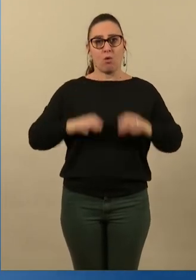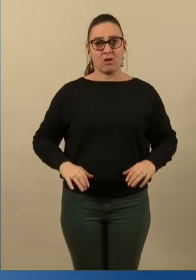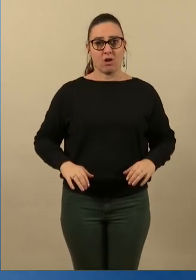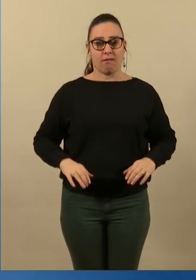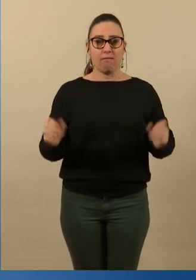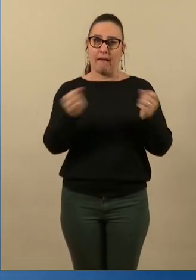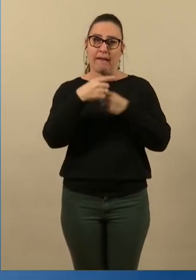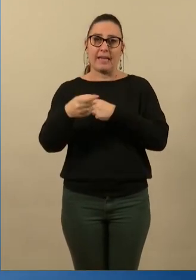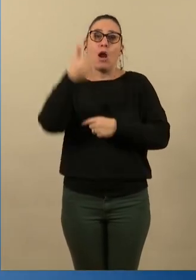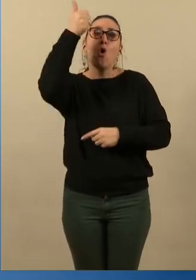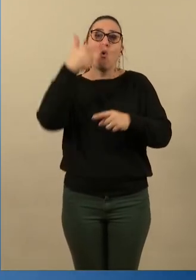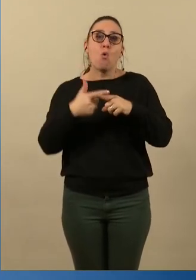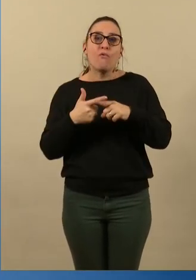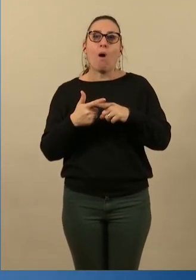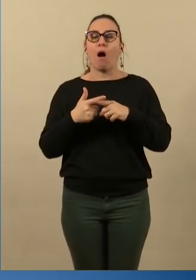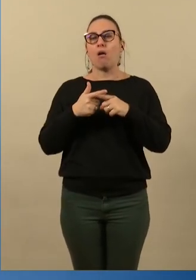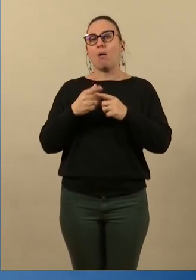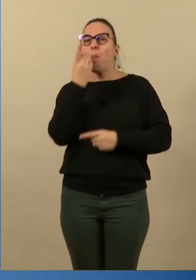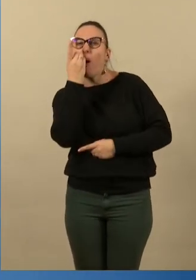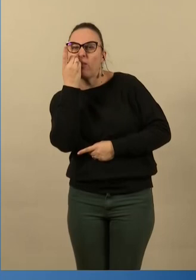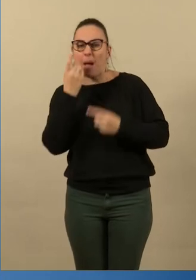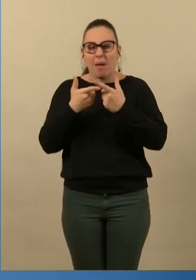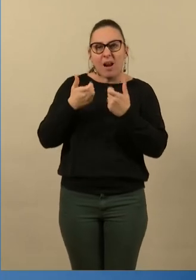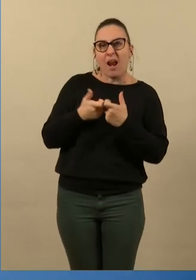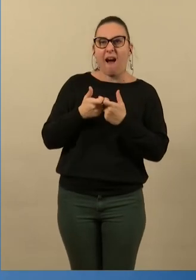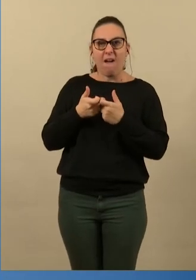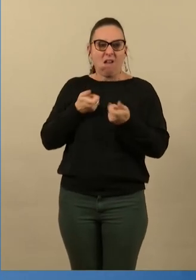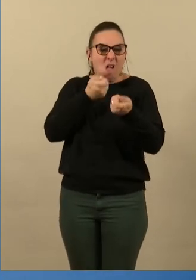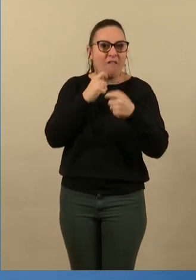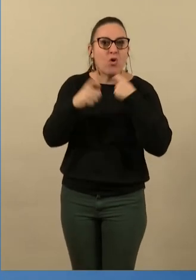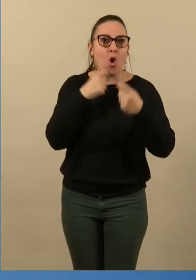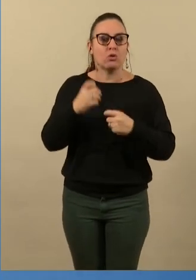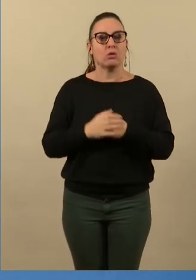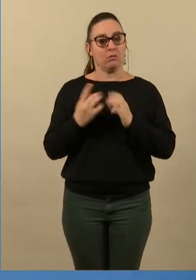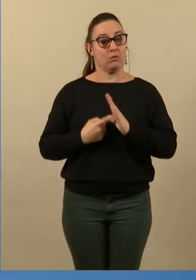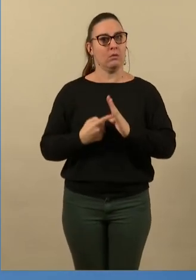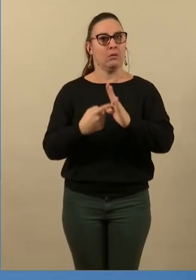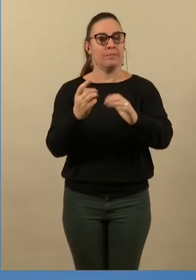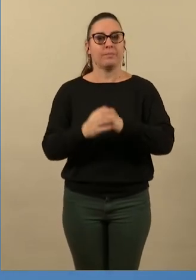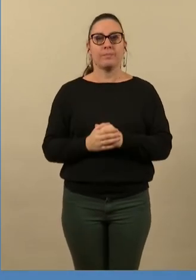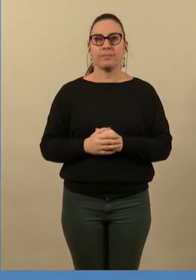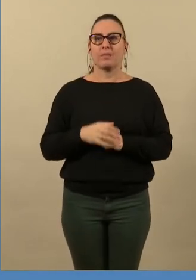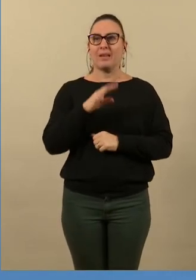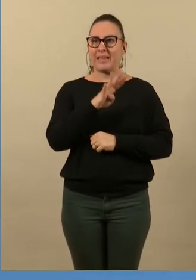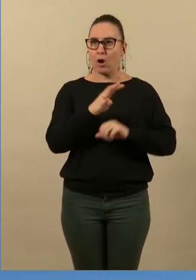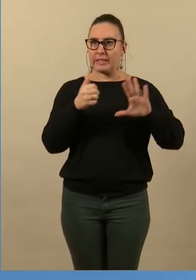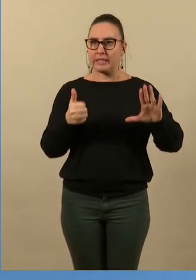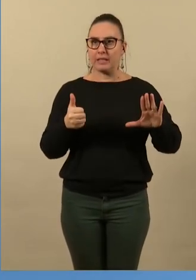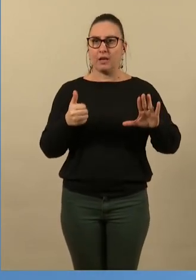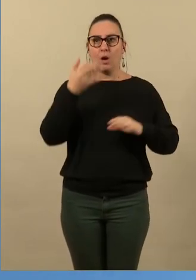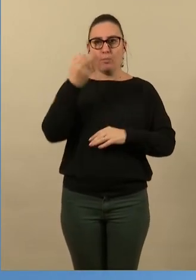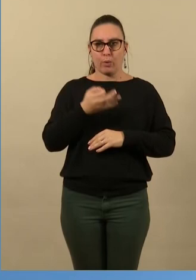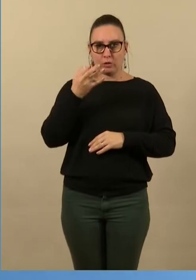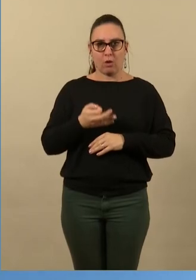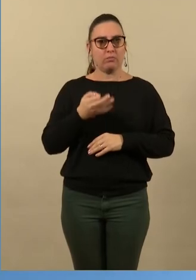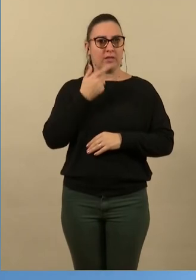d'au moins une cyber violence été que 46 % des élèves déclarent avoir été victime d'au moins une violence de